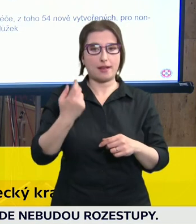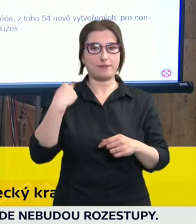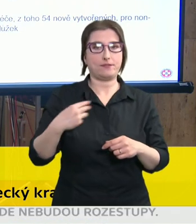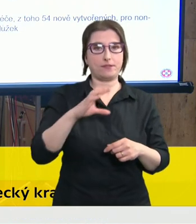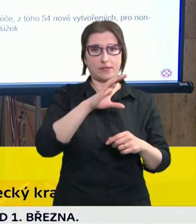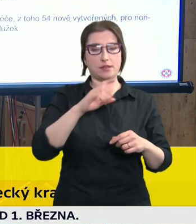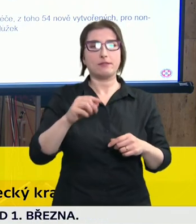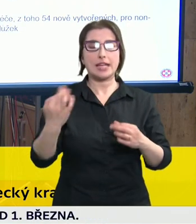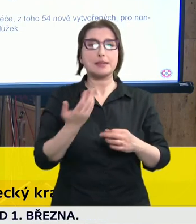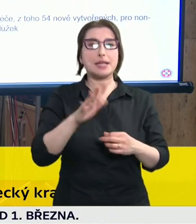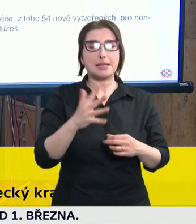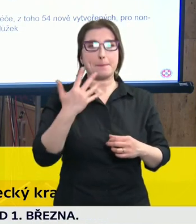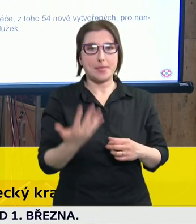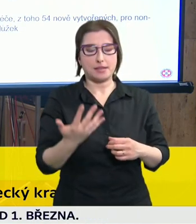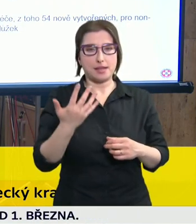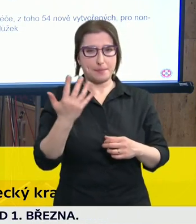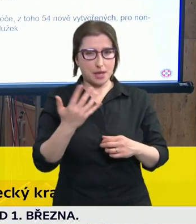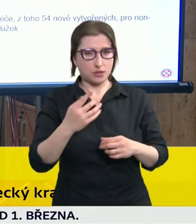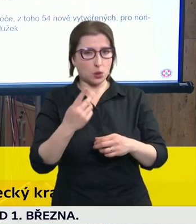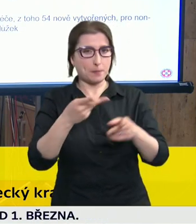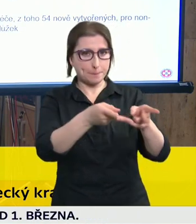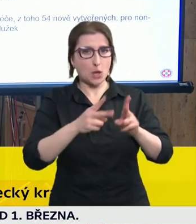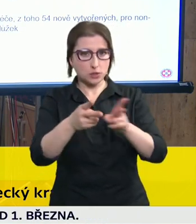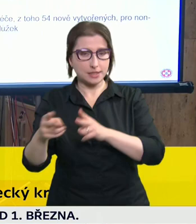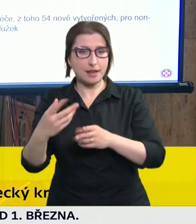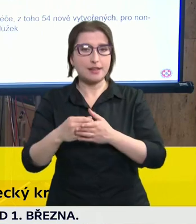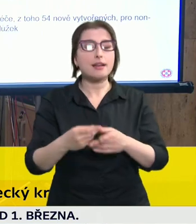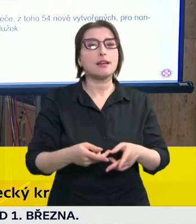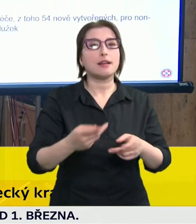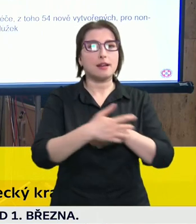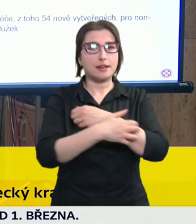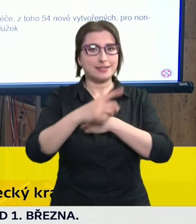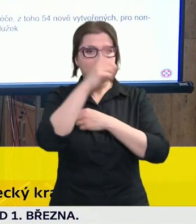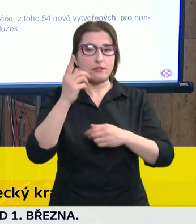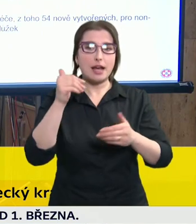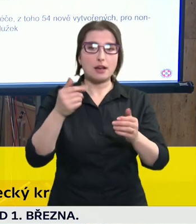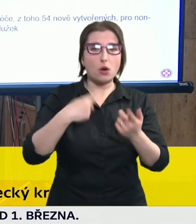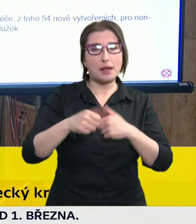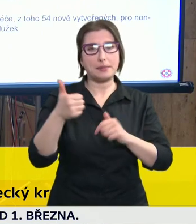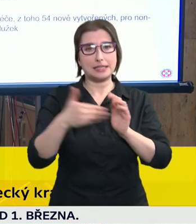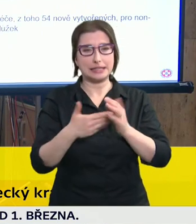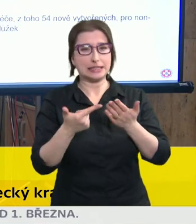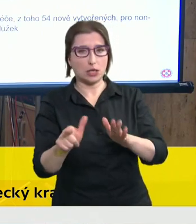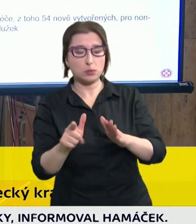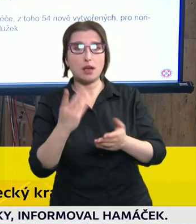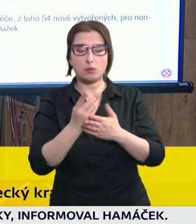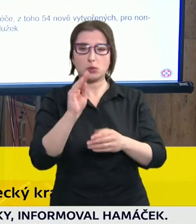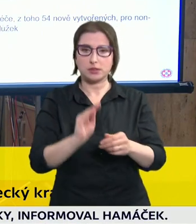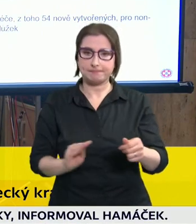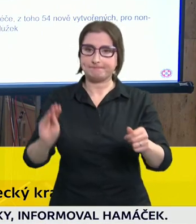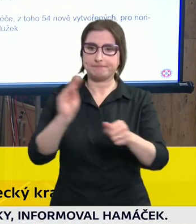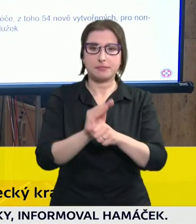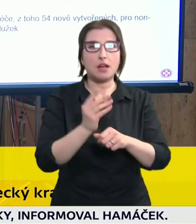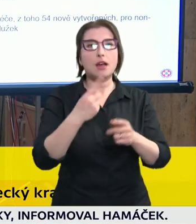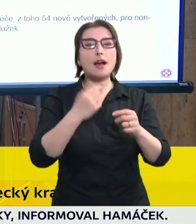585 standardních lůžek. Královéhradecký kraj má zhruba 1700 lůžek, nicméně vzhledem k potřebě přesunout personál